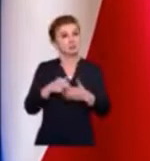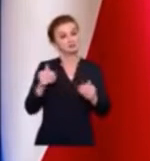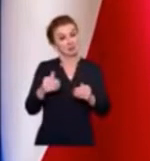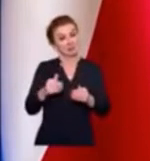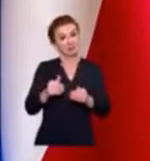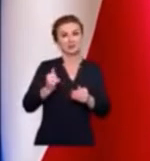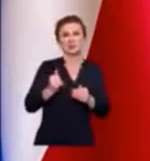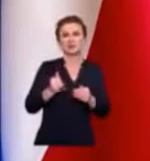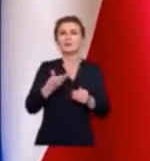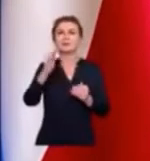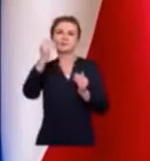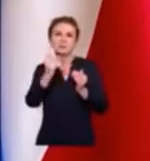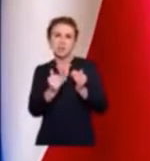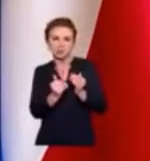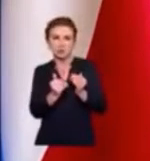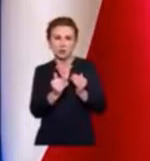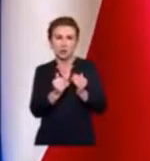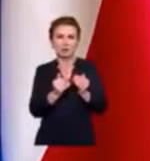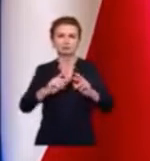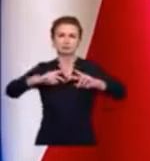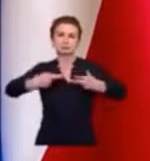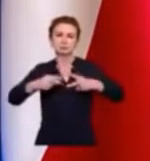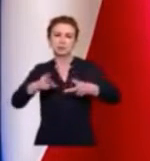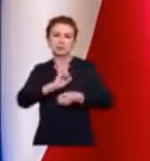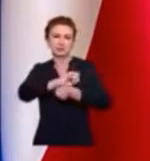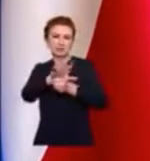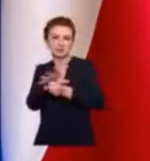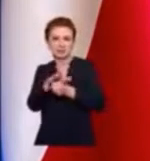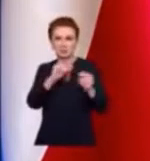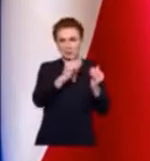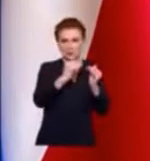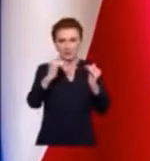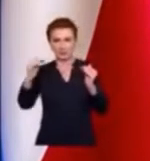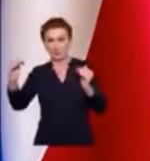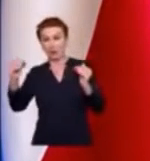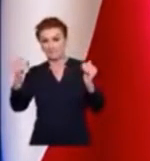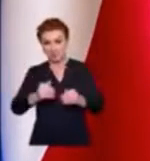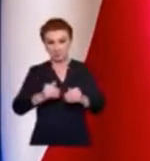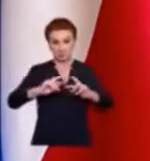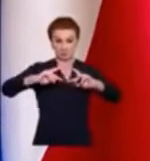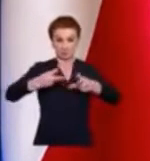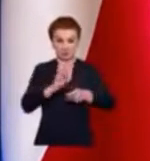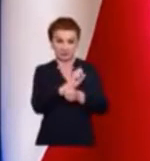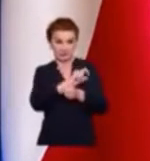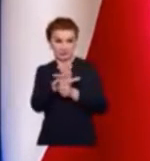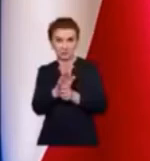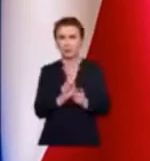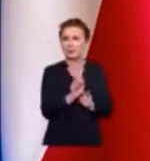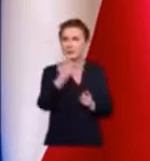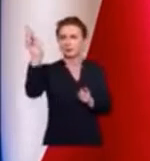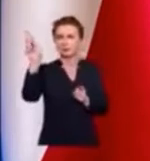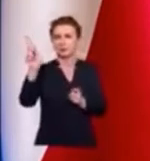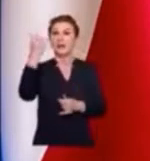poziomą transmisję. Bo ta transmisja może bardzo szybko skoczyć w górę. Jeśli jedna osoba będzie zarażała nie